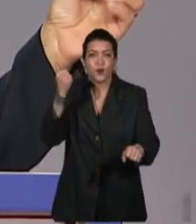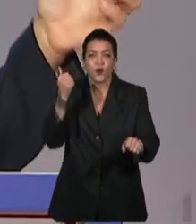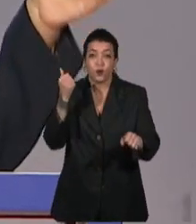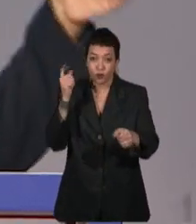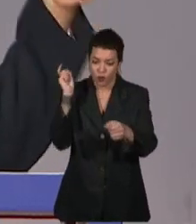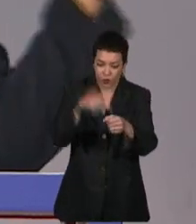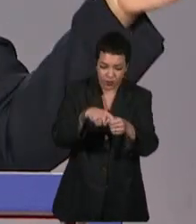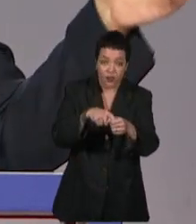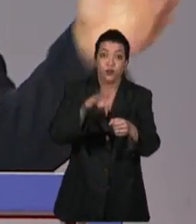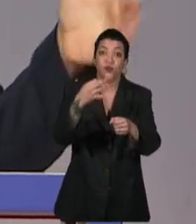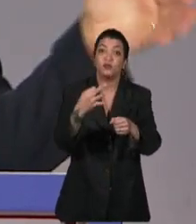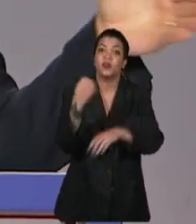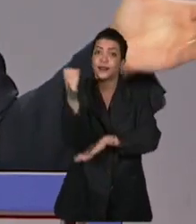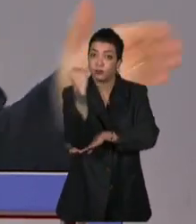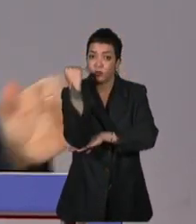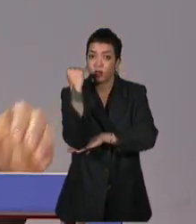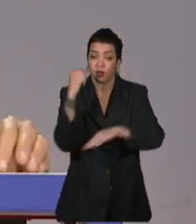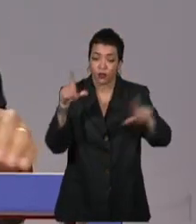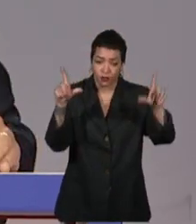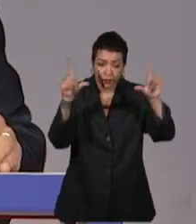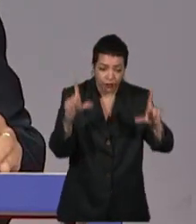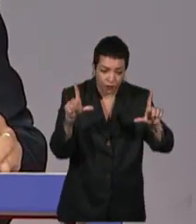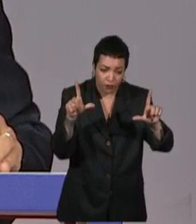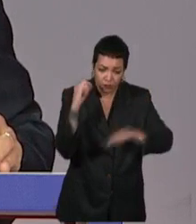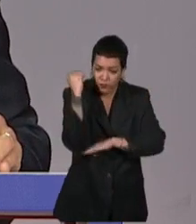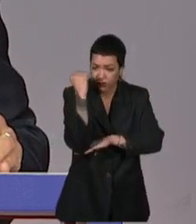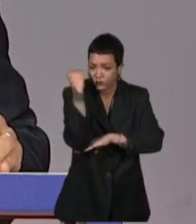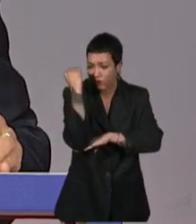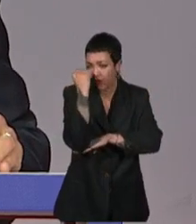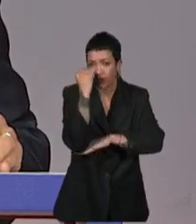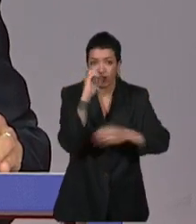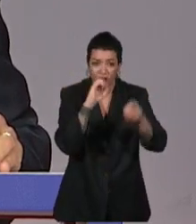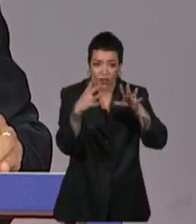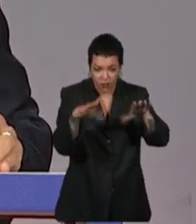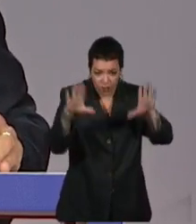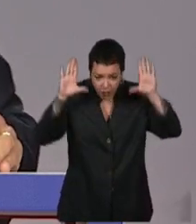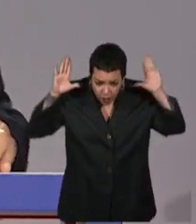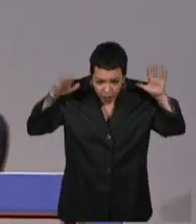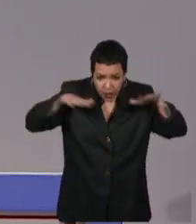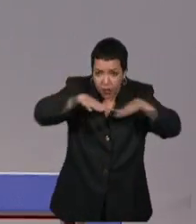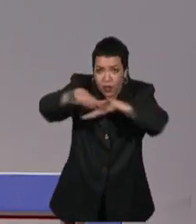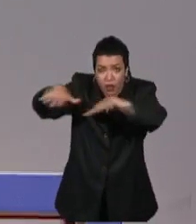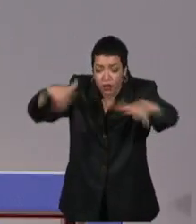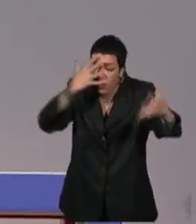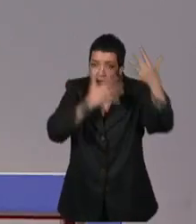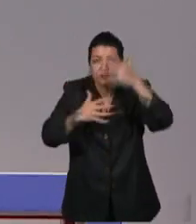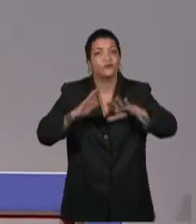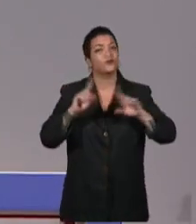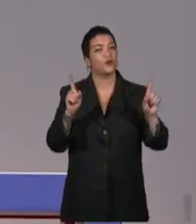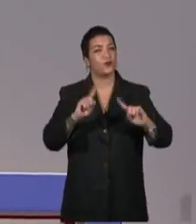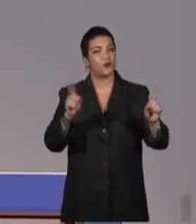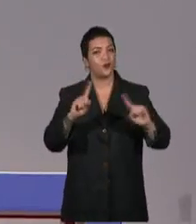Connectée, mais pas isolée devant son écran, perdue dans le métaverse. Il y a chez les Français une